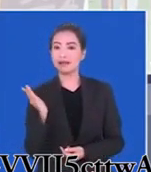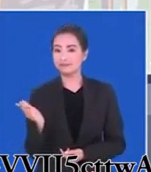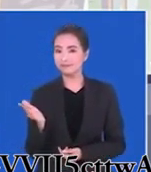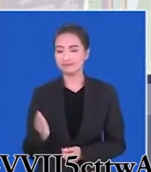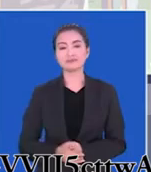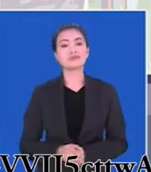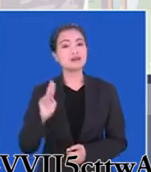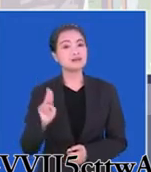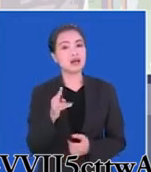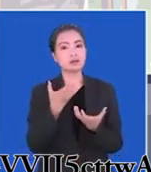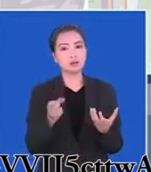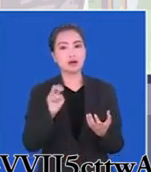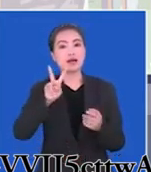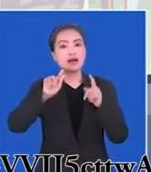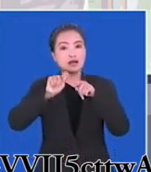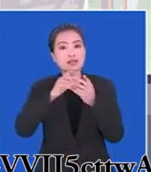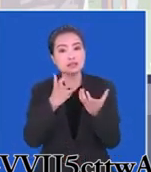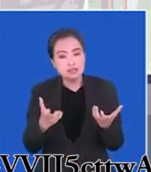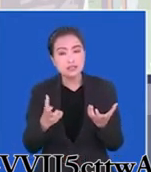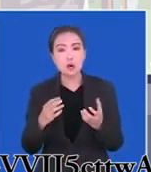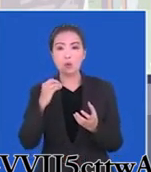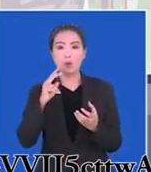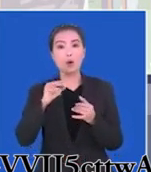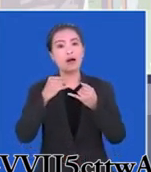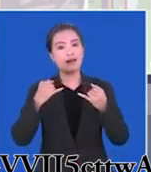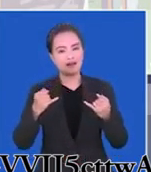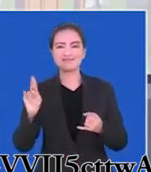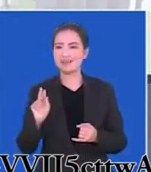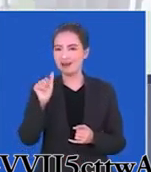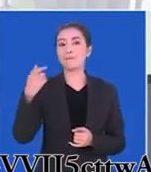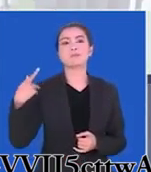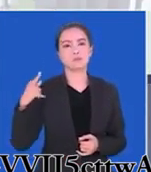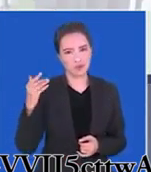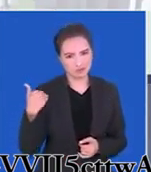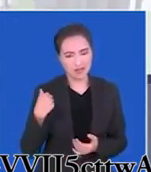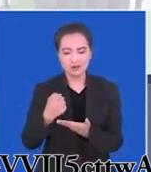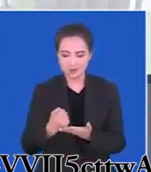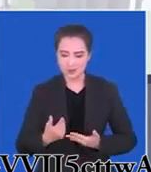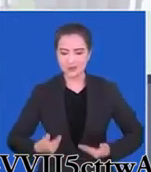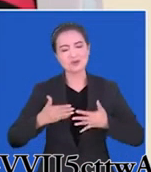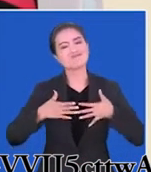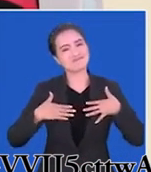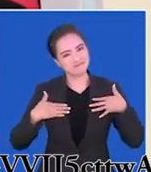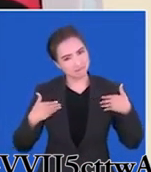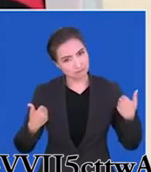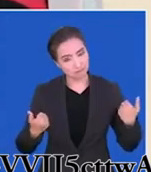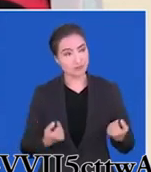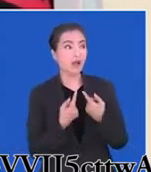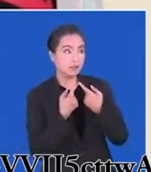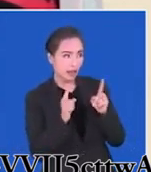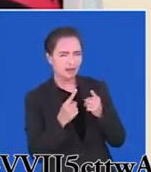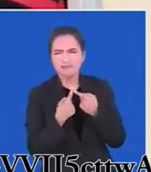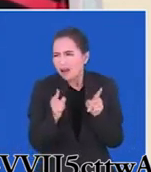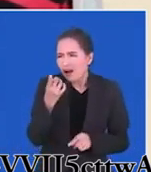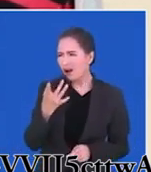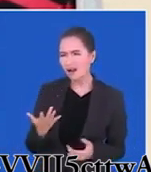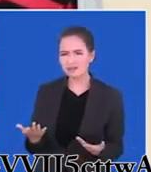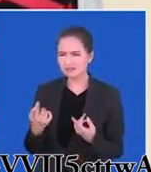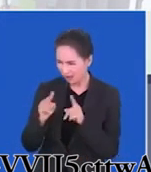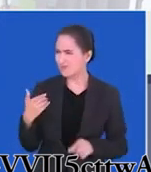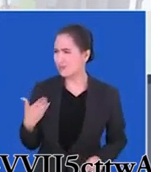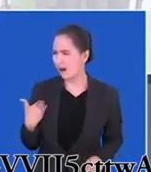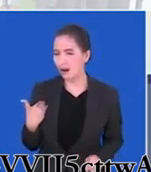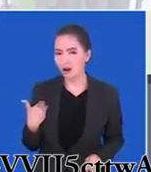าถ้าจะใช้ในเชิงสร้างสรรค์มีประโยชน์เยอะเลยทีเดียวเรื่องนี้นะครับทำให้ชีวิตเรามีความสุขได้แต่ อะไรอะคะไม่มีแต่เ